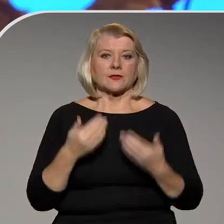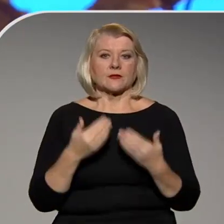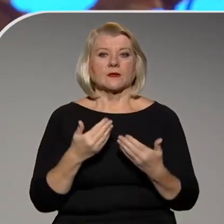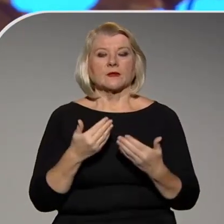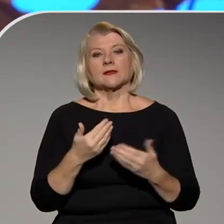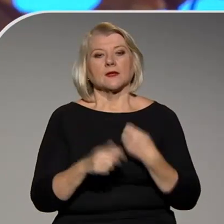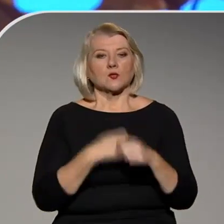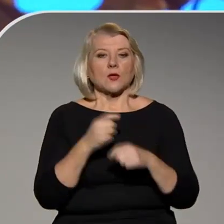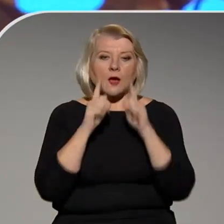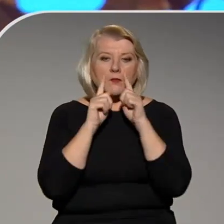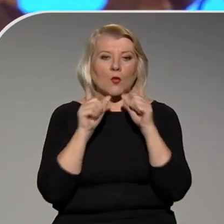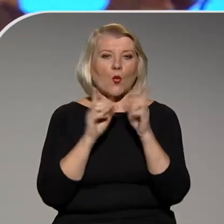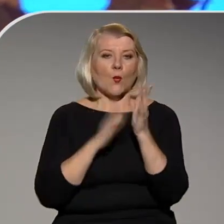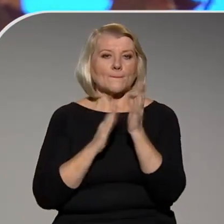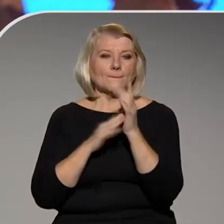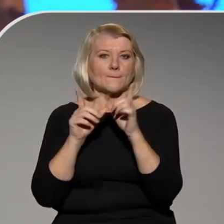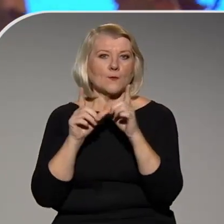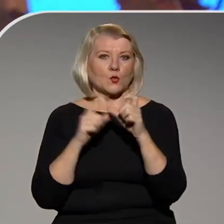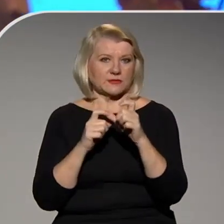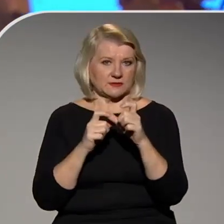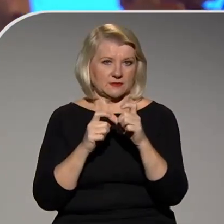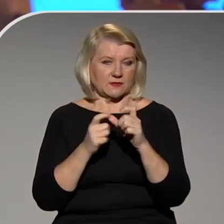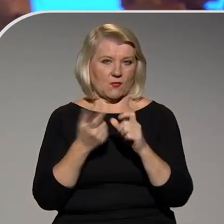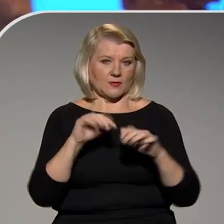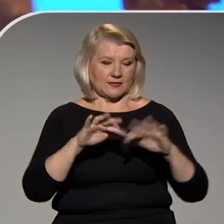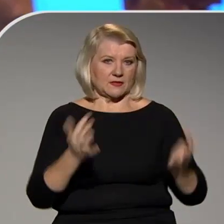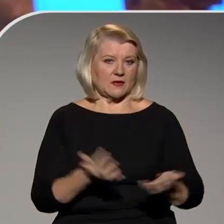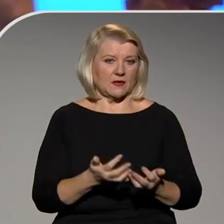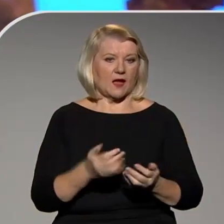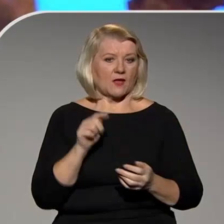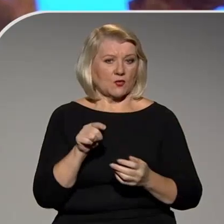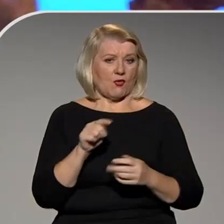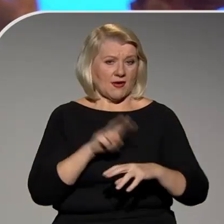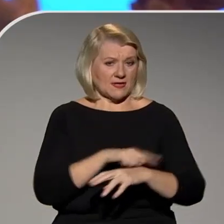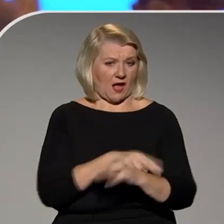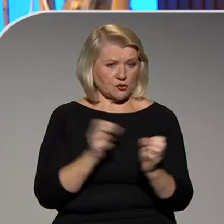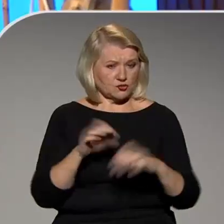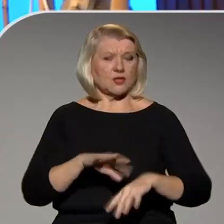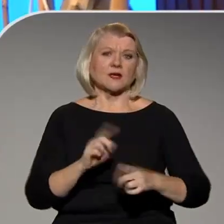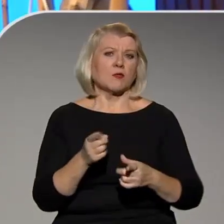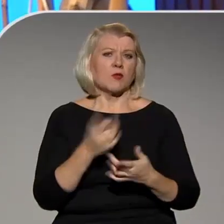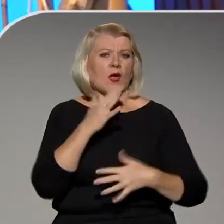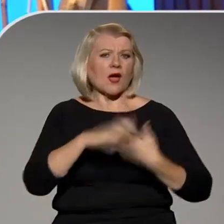dýňový humus. Ano. Tam jsme použili pyré, anebo tam se ta dýně, jak se tam zakomponovala?